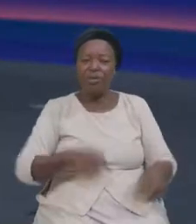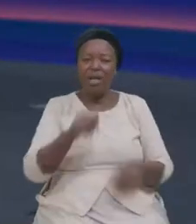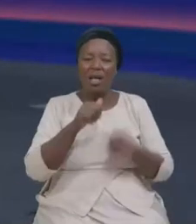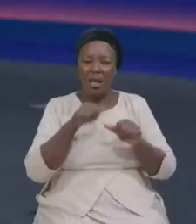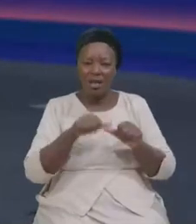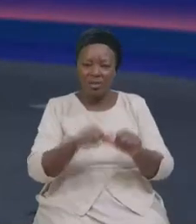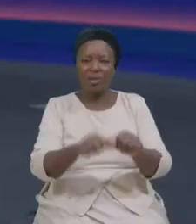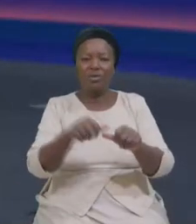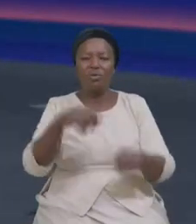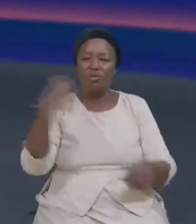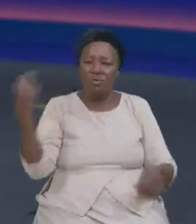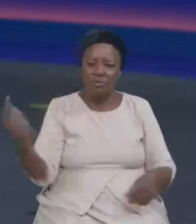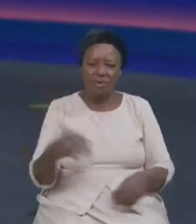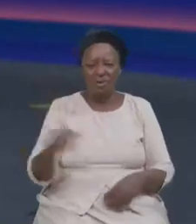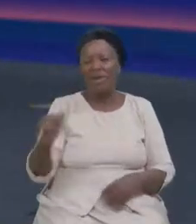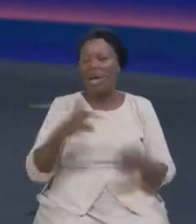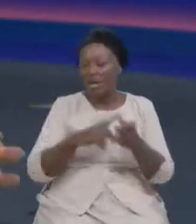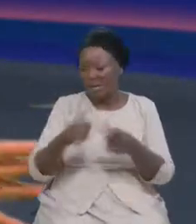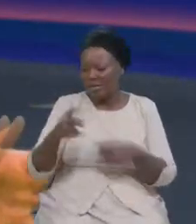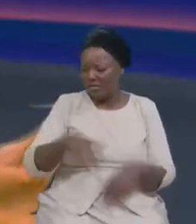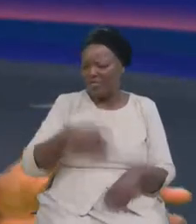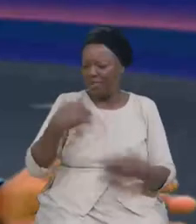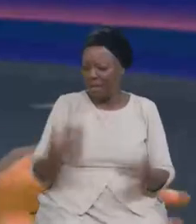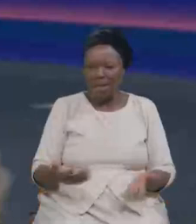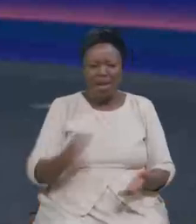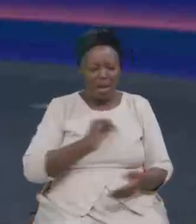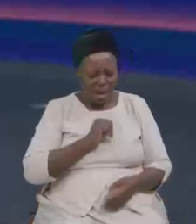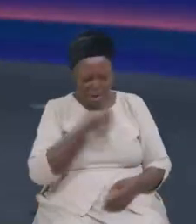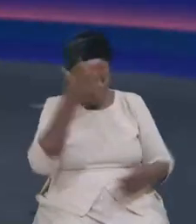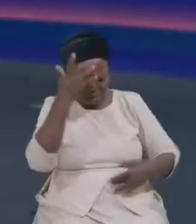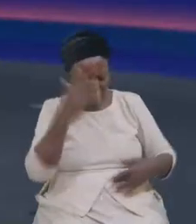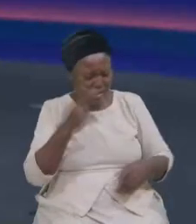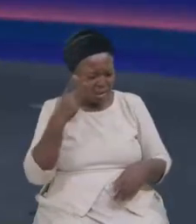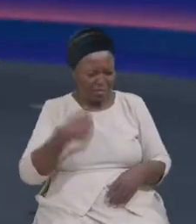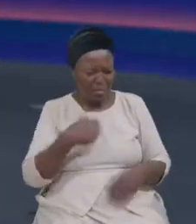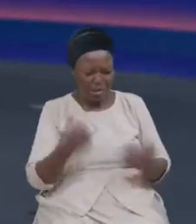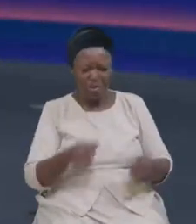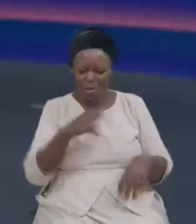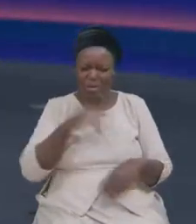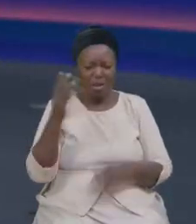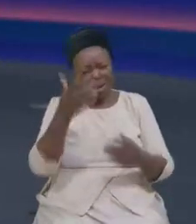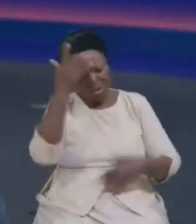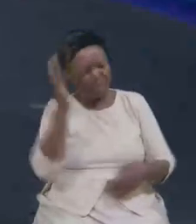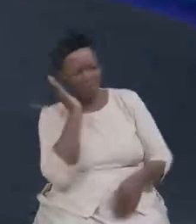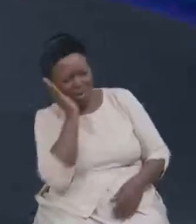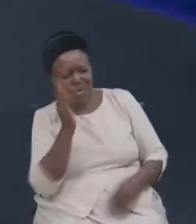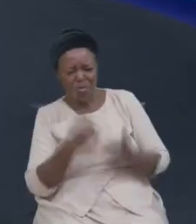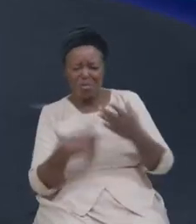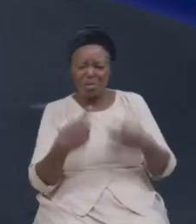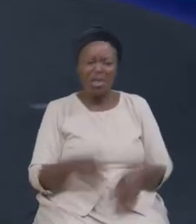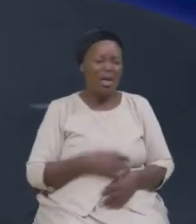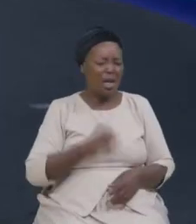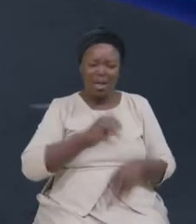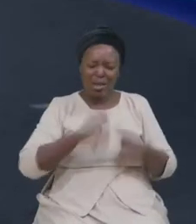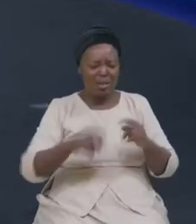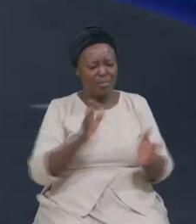je suis pratiquement en train d'être me noyer. Louer l'Éternel, car sa miséricorde dure à toujours. Même ce type de maladie-là